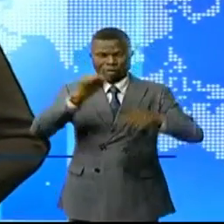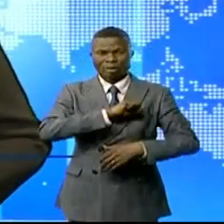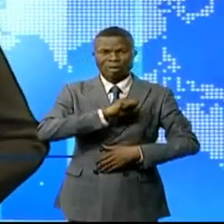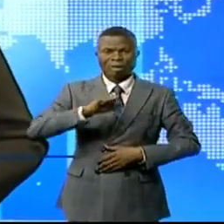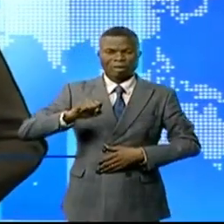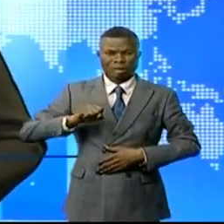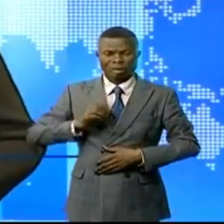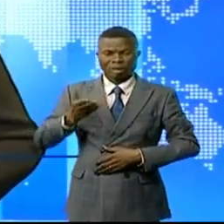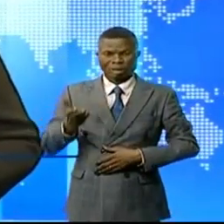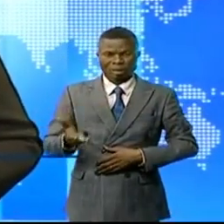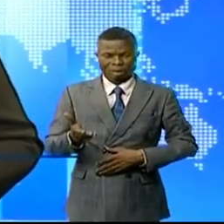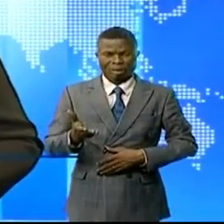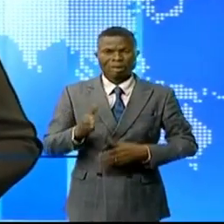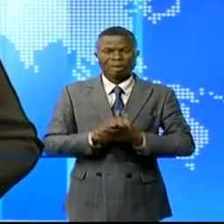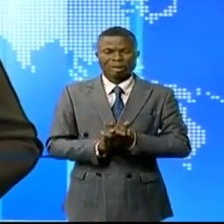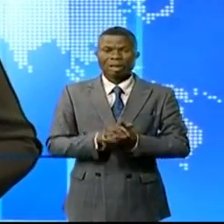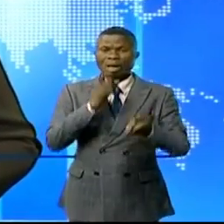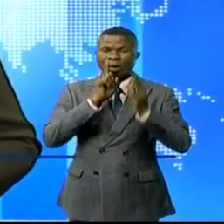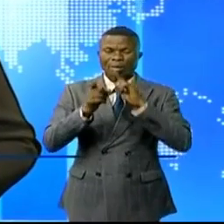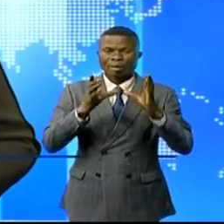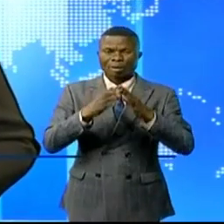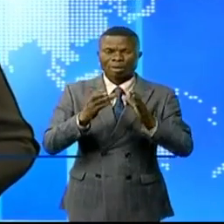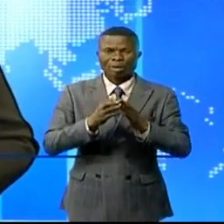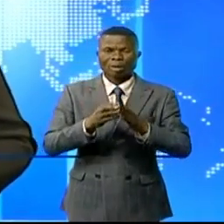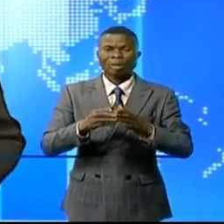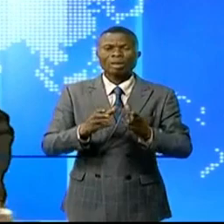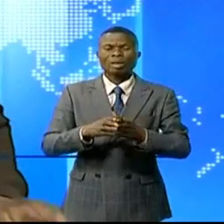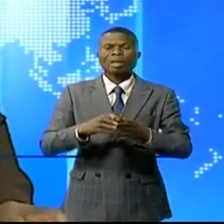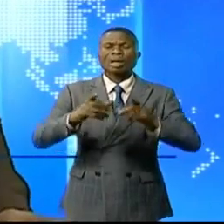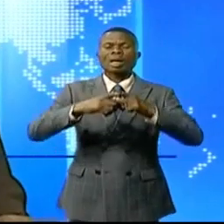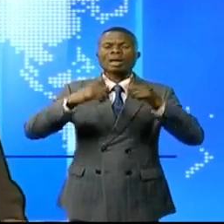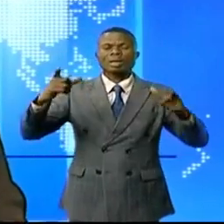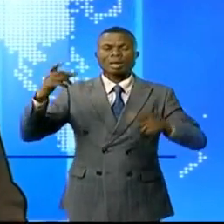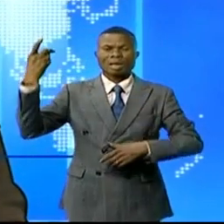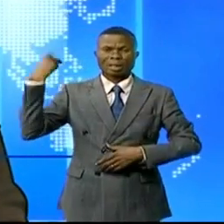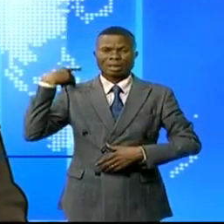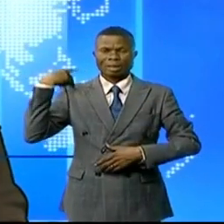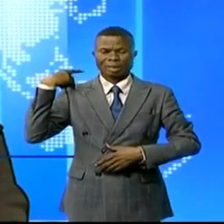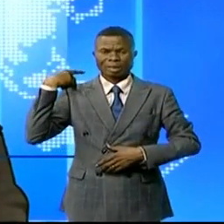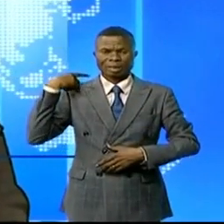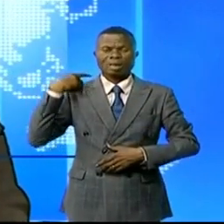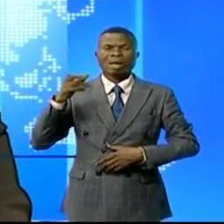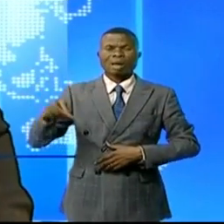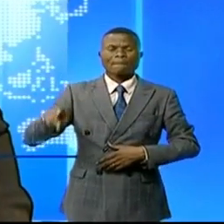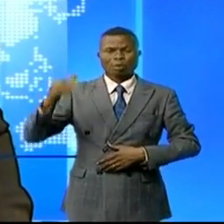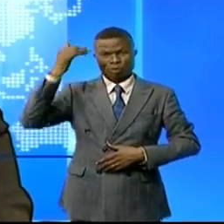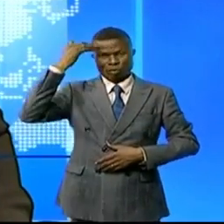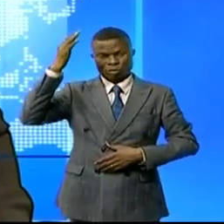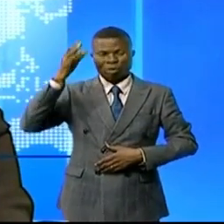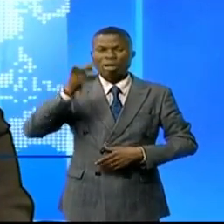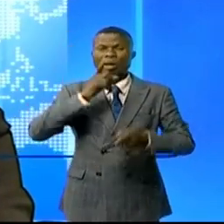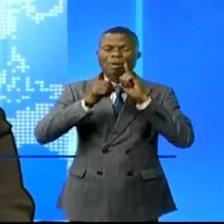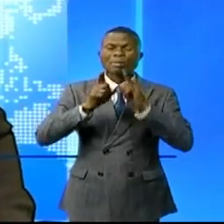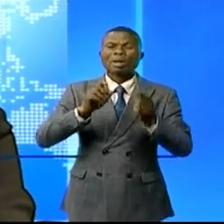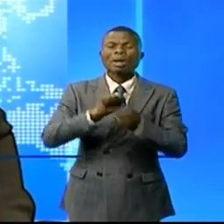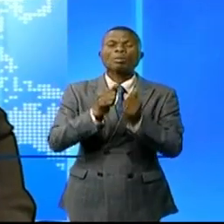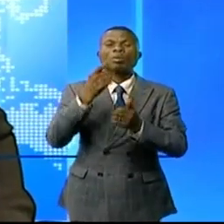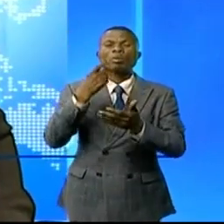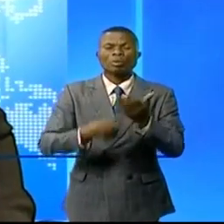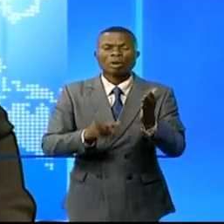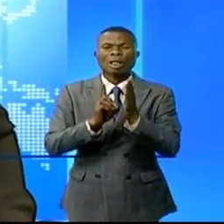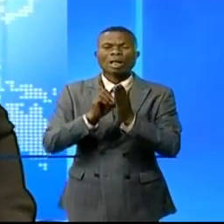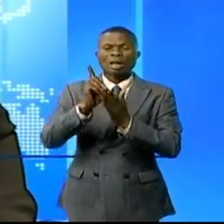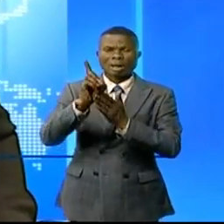Sangouma Mongonda, a échangé avec le grand notable de la province du Grand Équateur. Les échanges ont tourné autour du